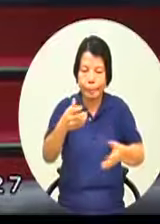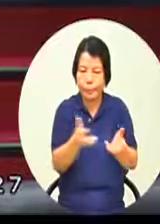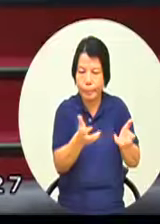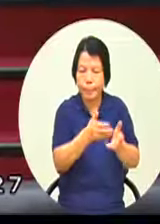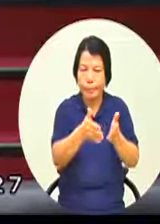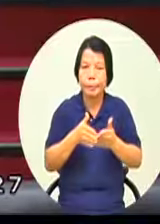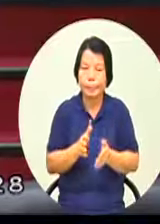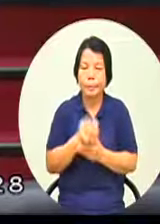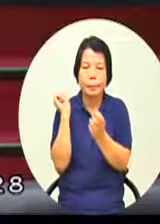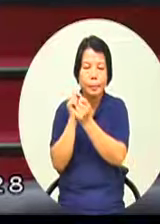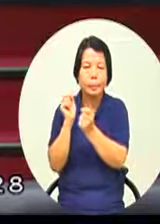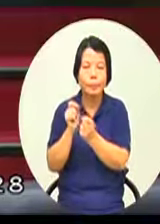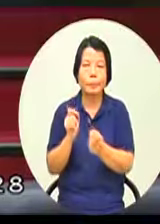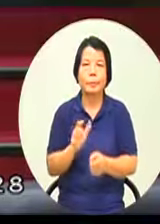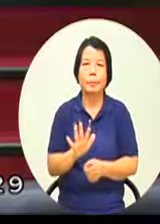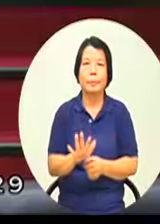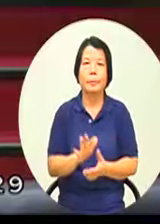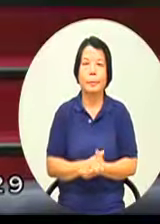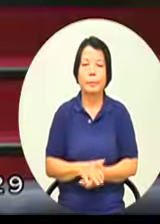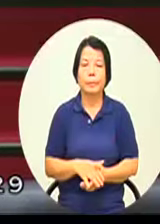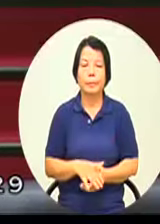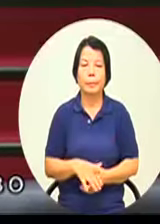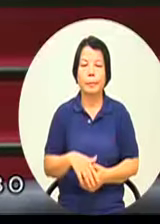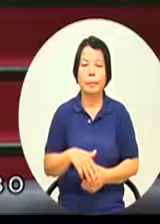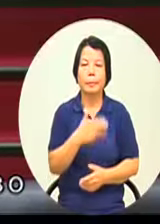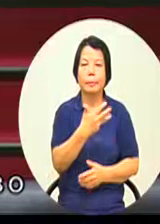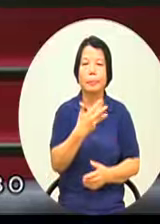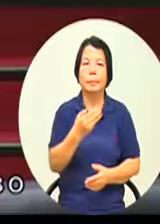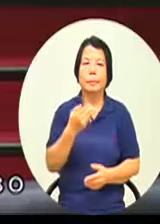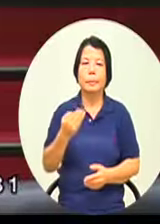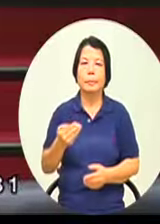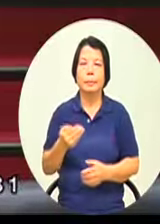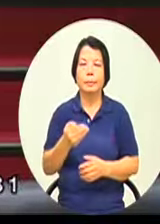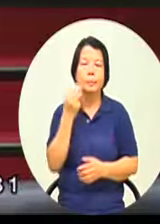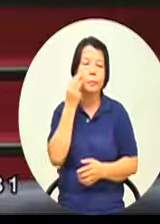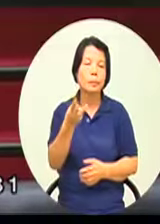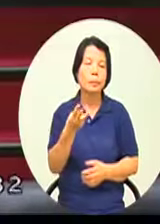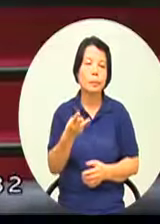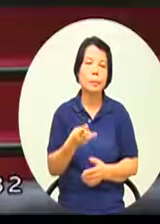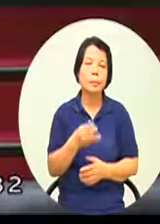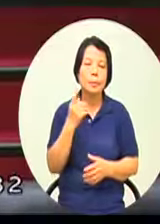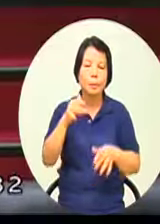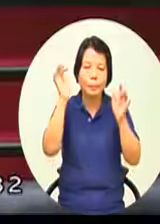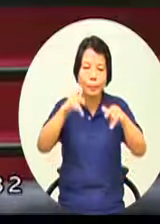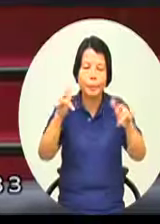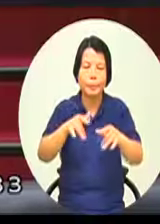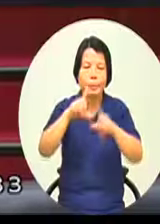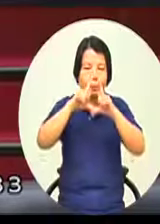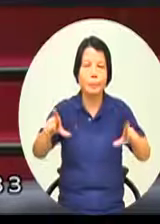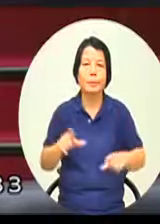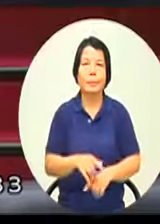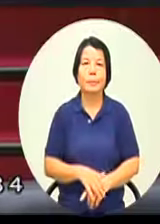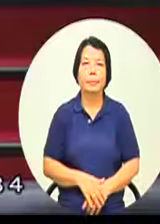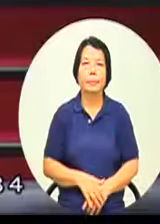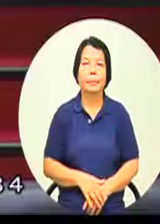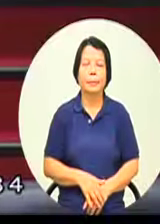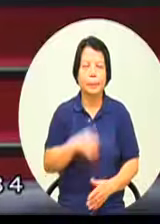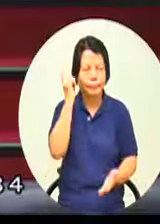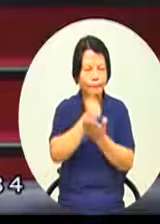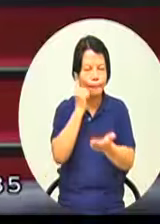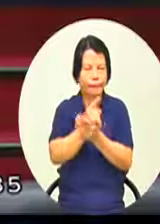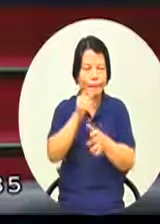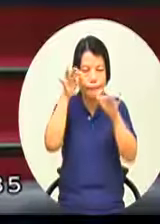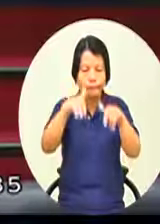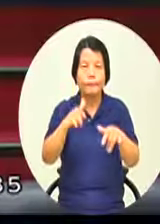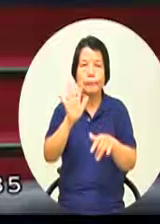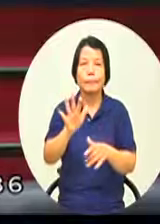就最近我们从8、9、10月三个月的雨量真的太大，几乎每天都下雨，